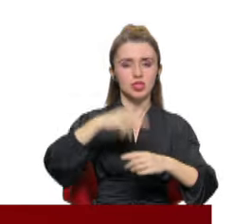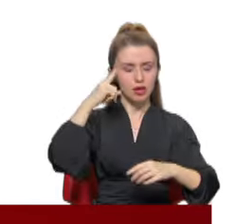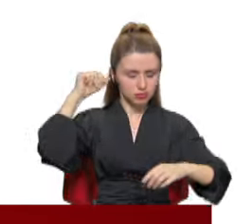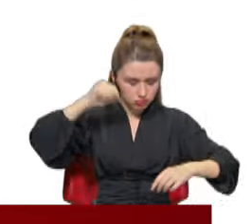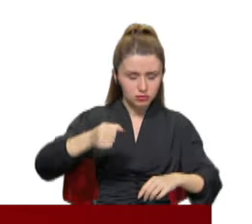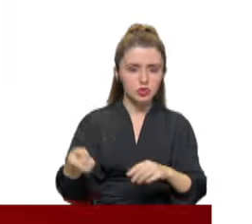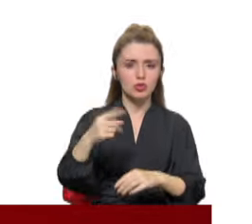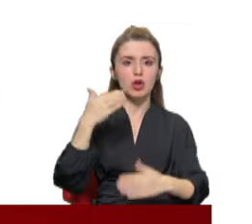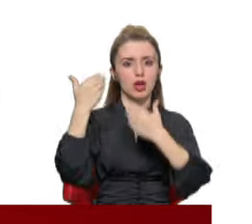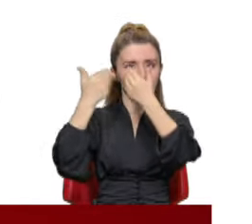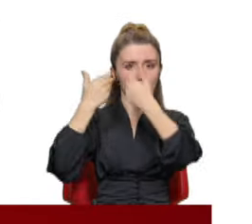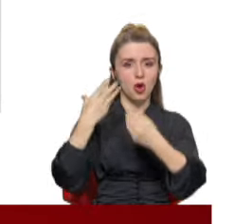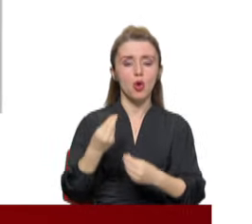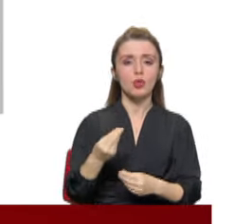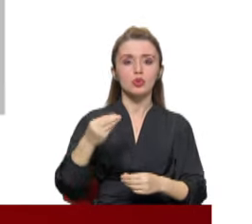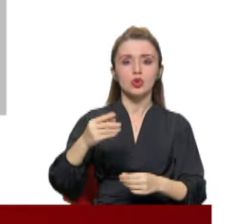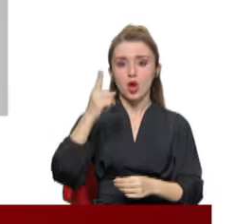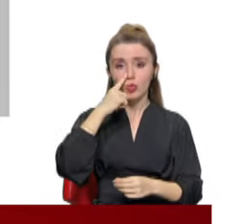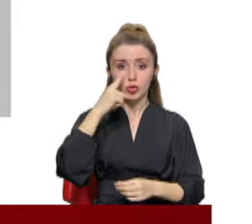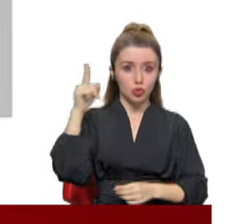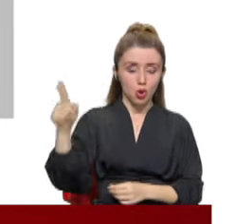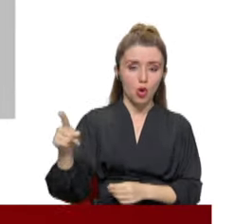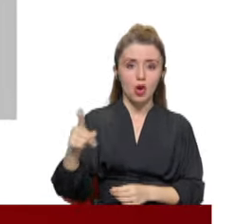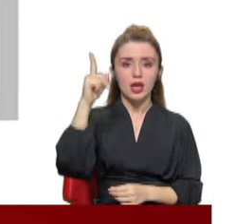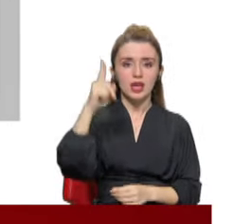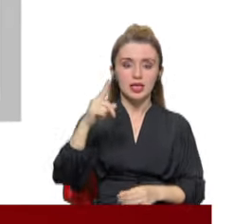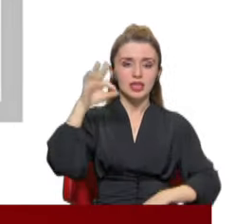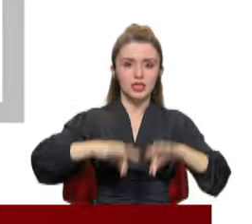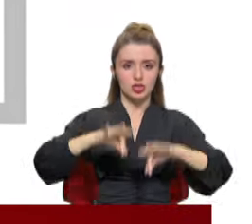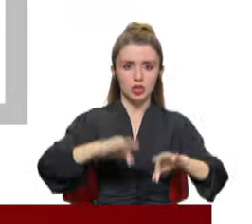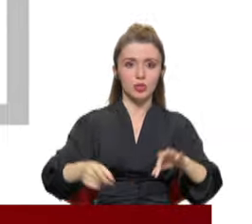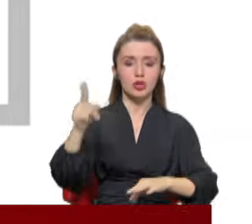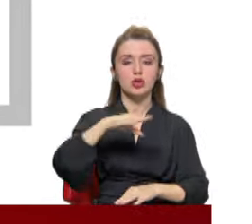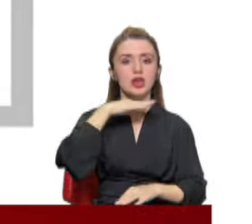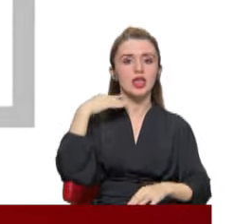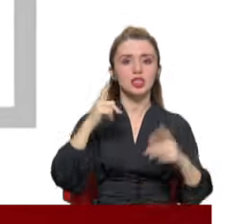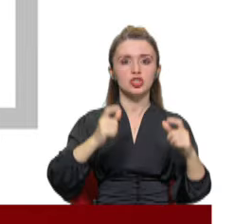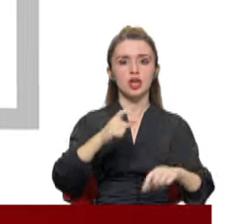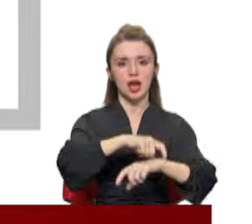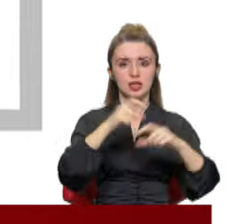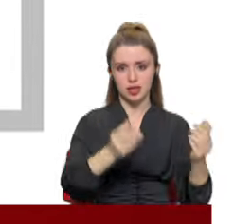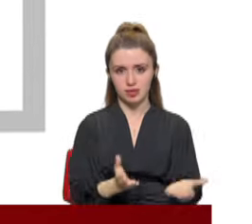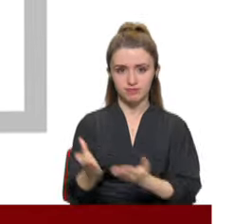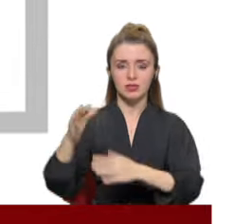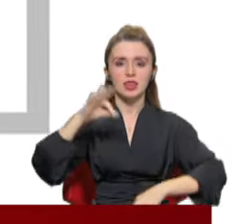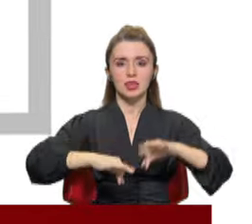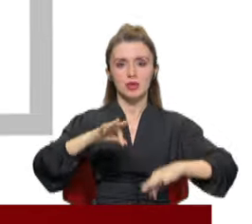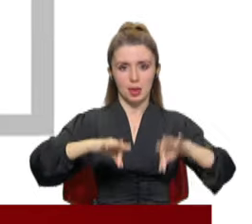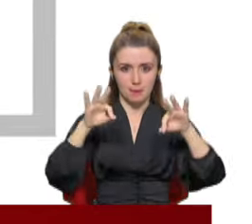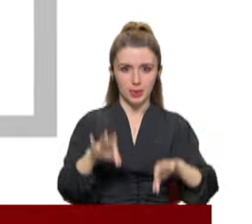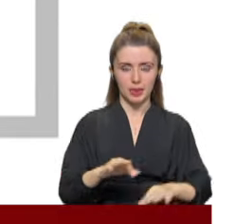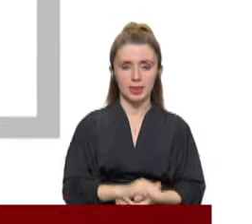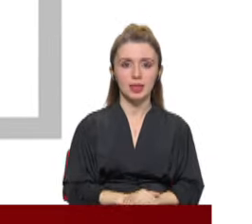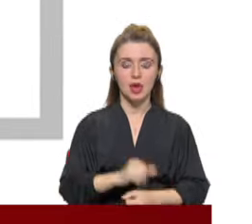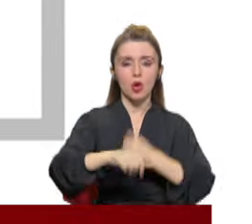çarpması sonucu yaralanmış ve okul idarecileri tarafından ilk müdahale sonrasında Etlik Şehir Hastanesi'ne kaldırılarak tedavisine